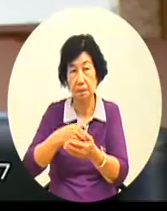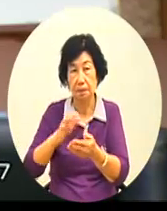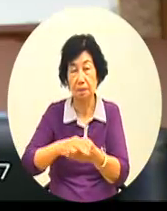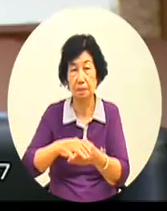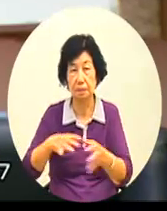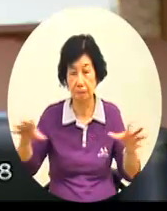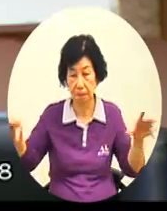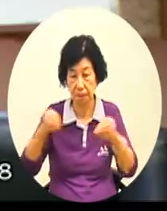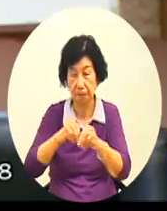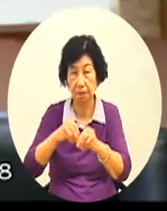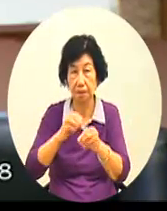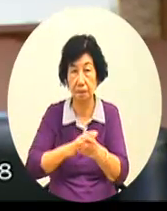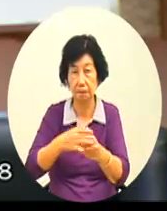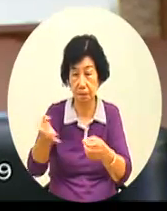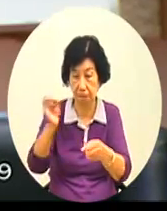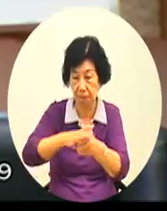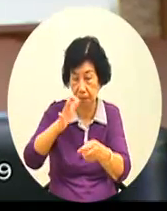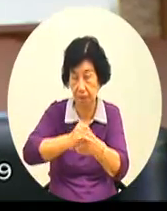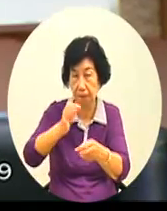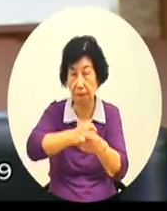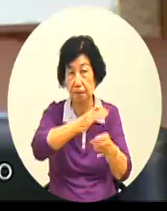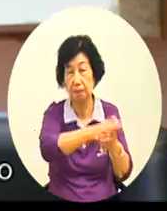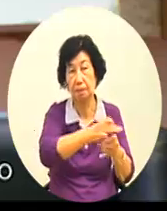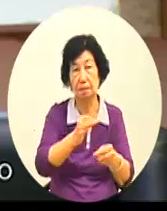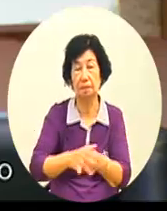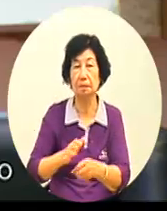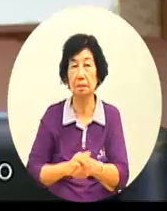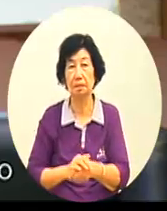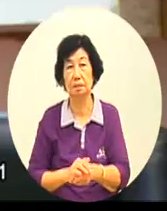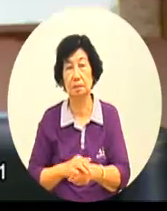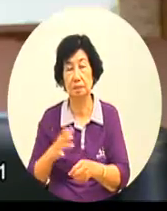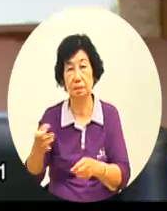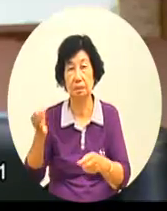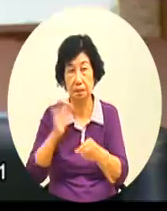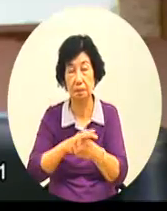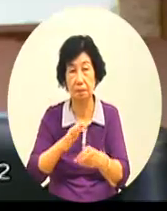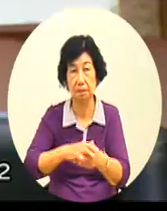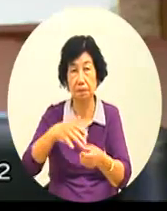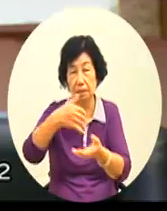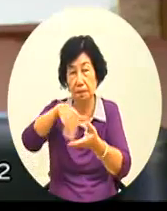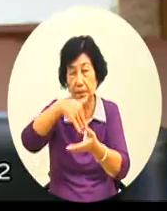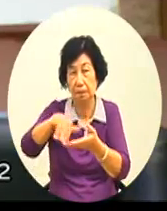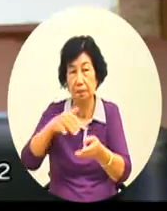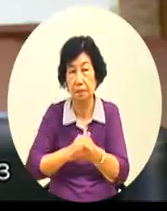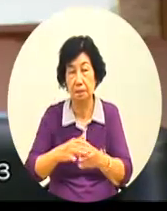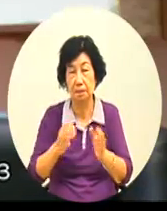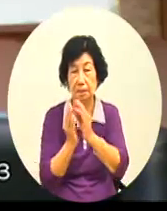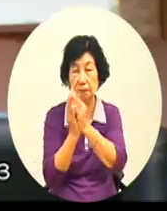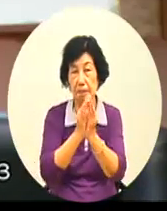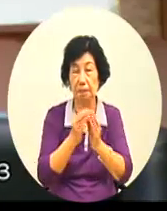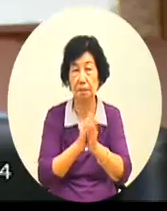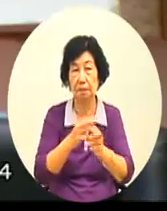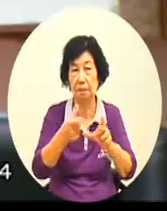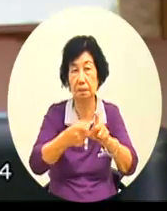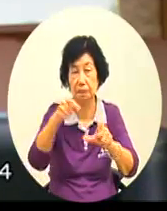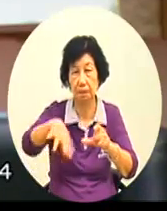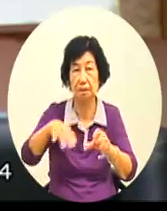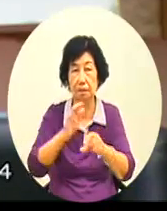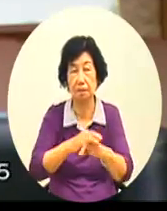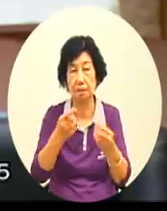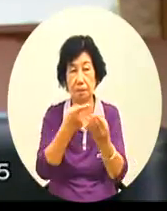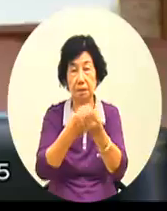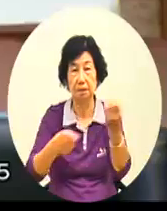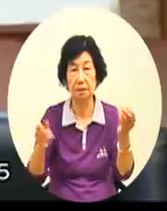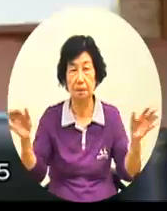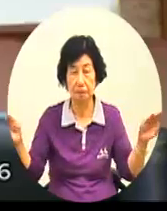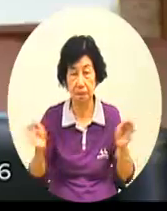直咨询到现在，这个议题已经补助给桃园区公所的总经费，现在加起来